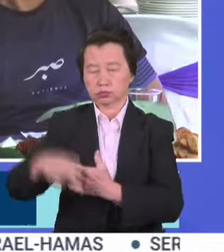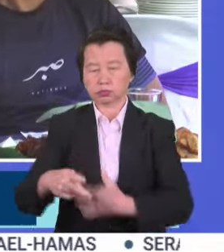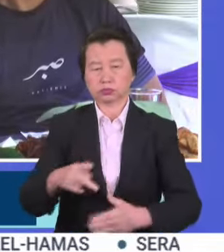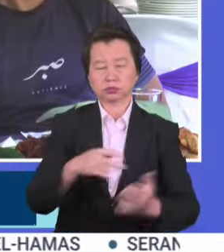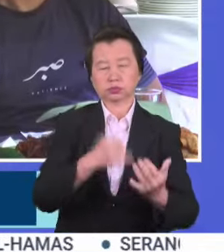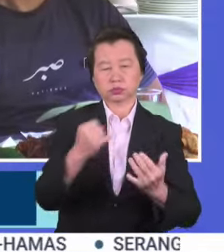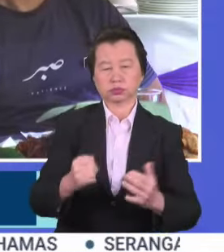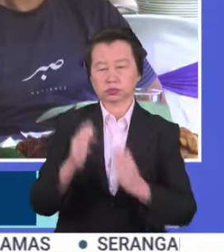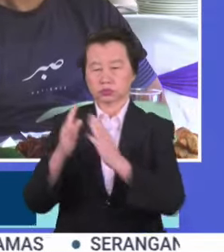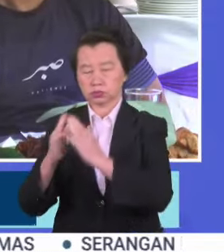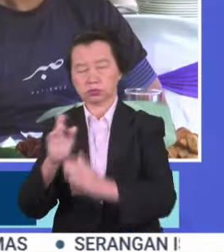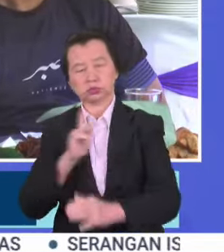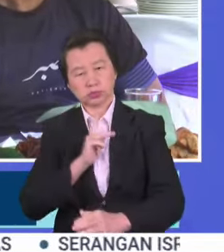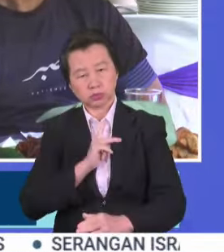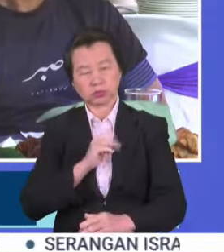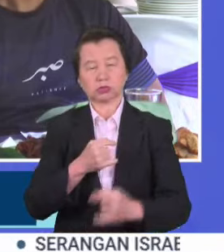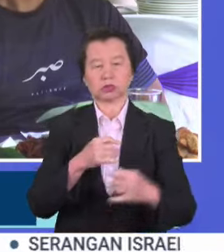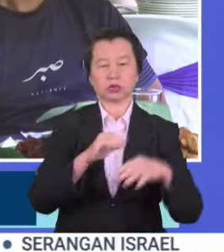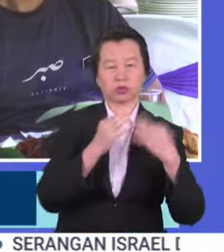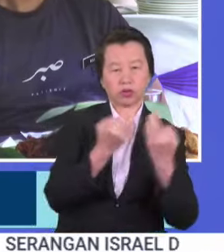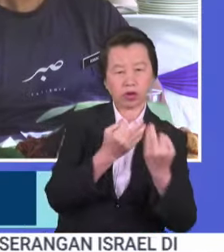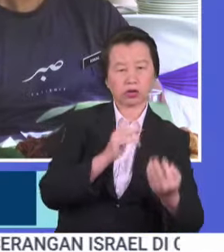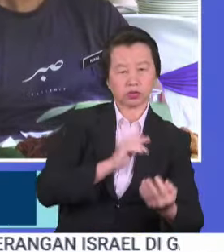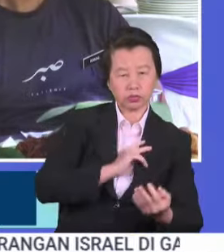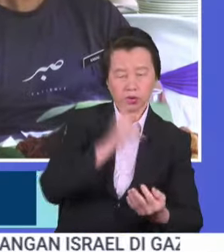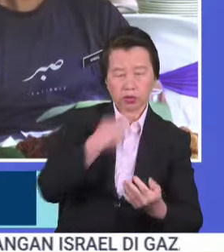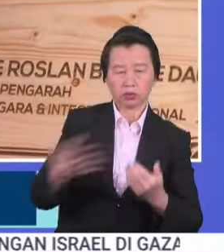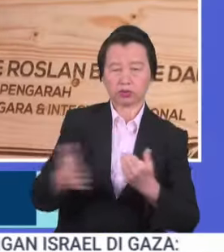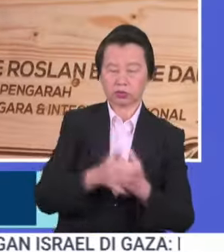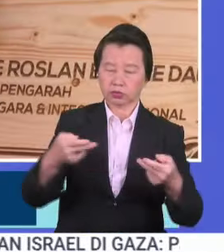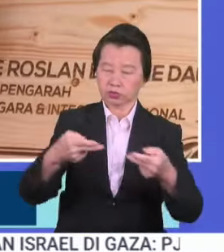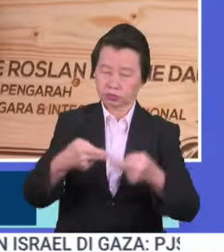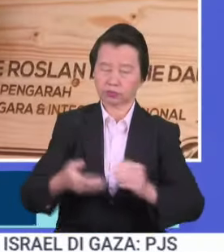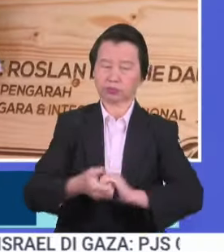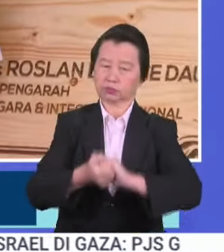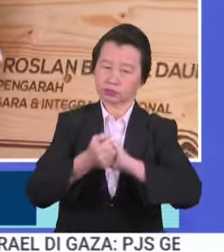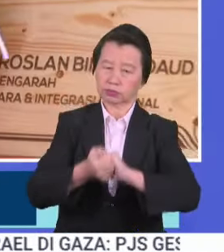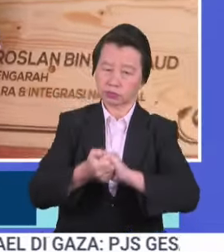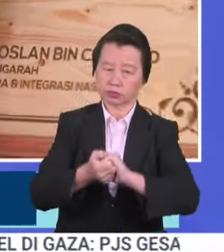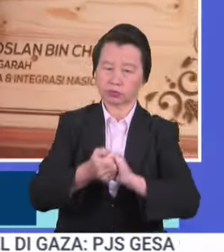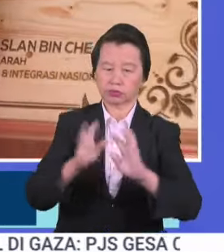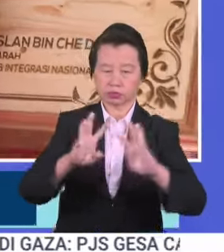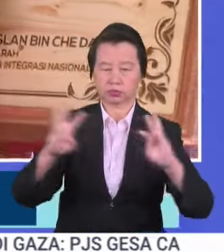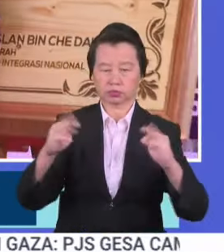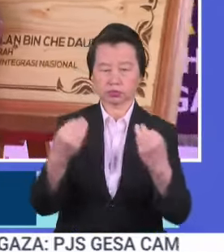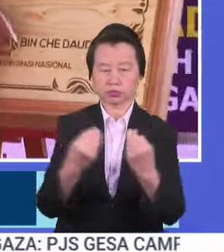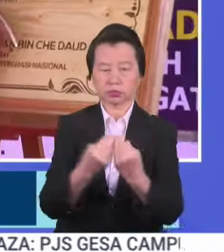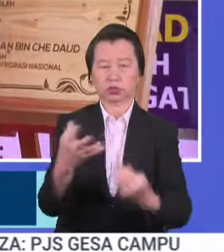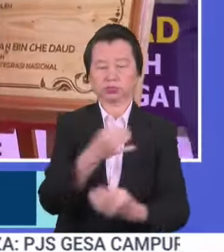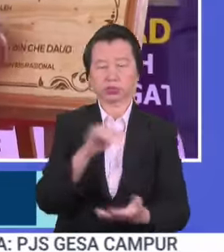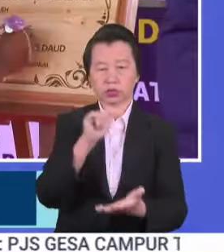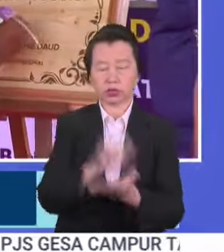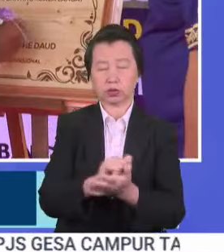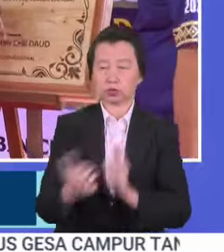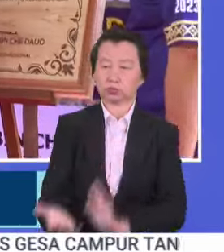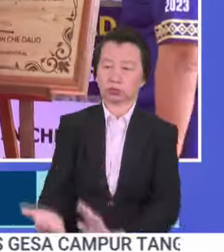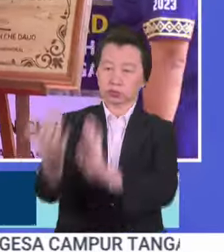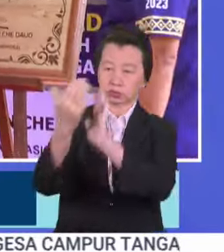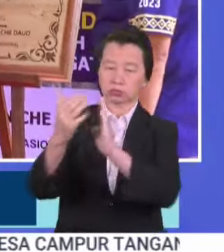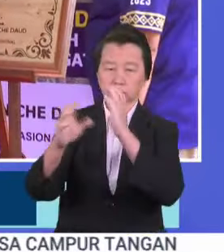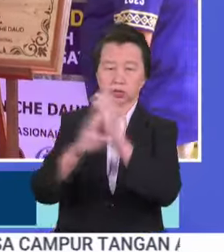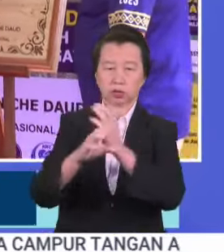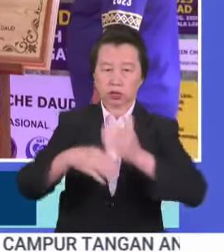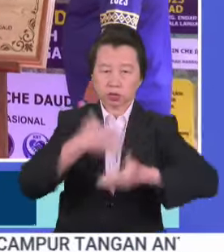Jiranku Keluargaku antara strategi yang dilaksana bagi mengembalikan hubungan silaturahim masyarakat. Ia juga antara langkah mendepani